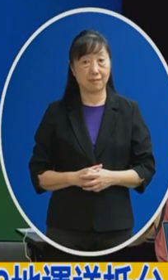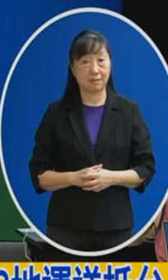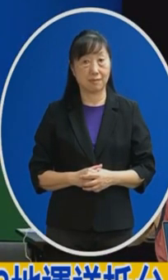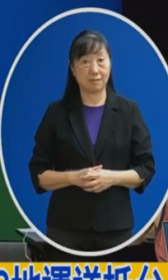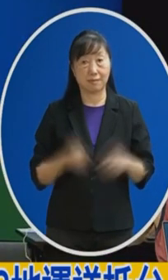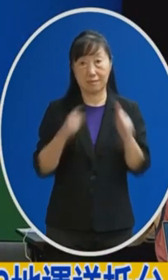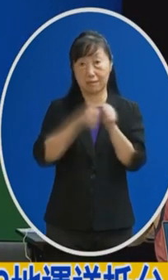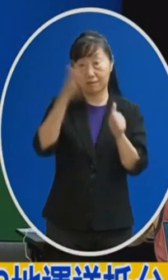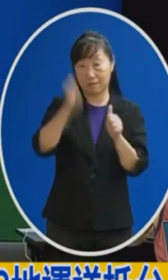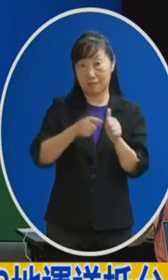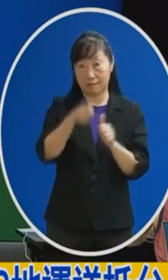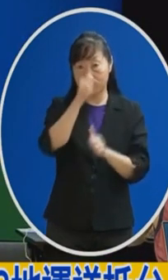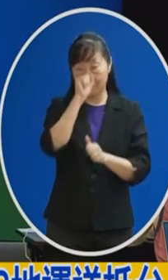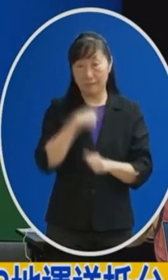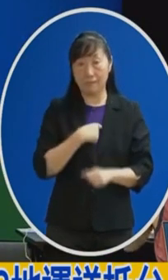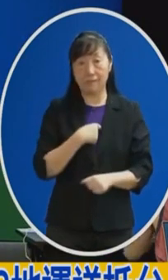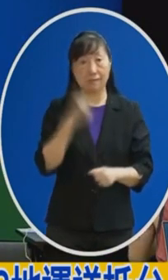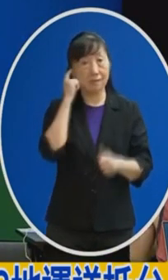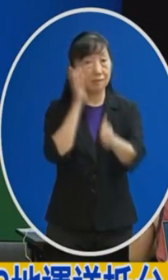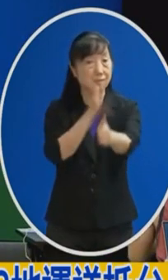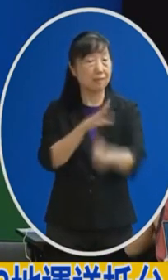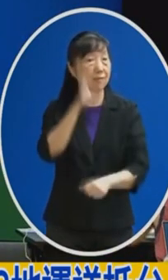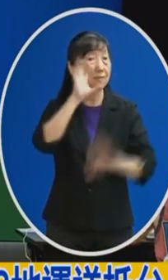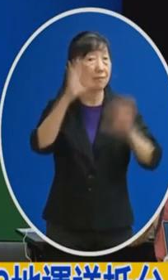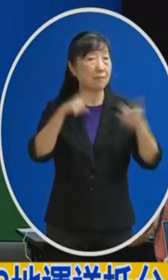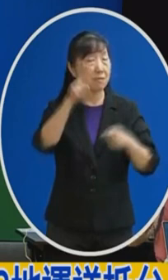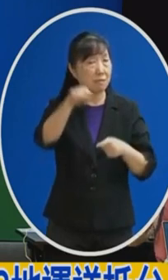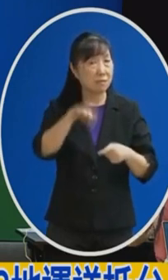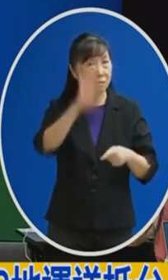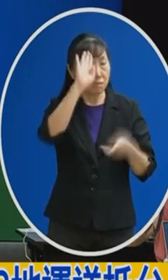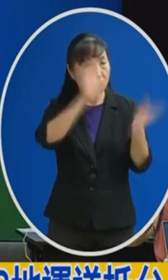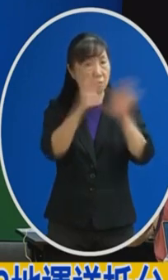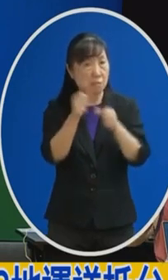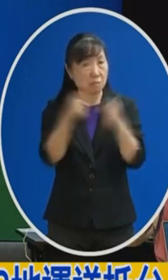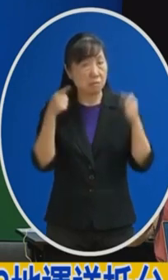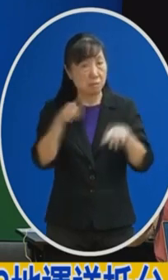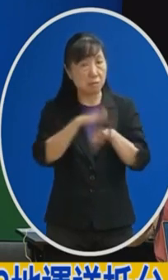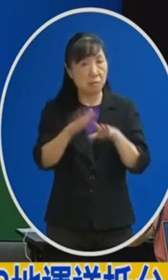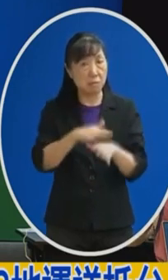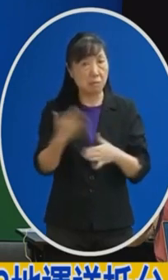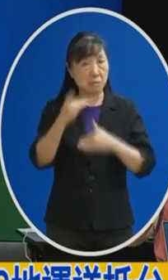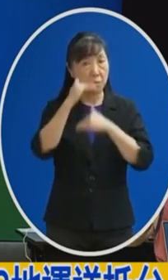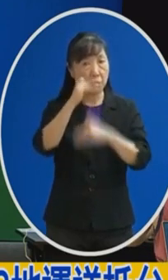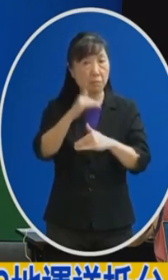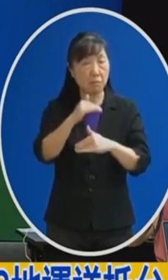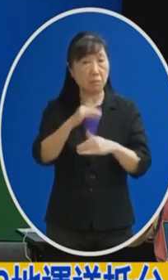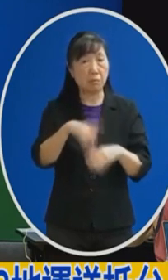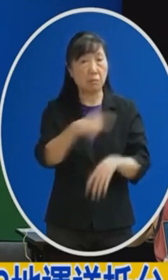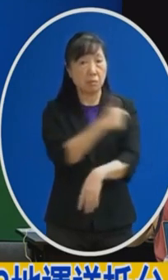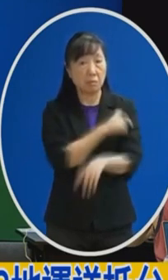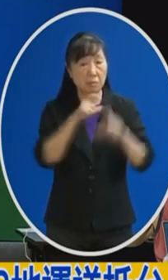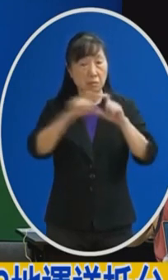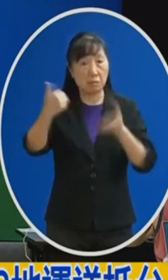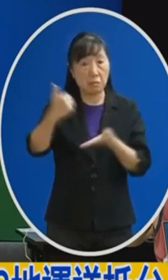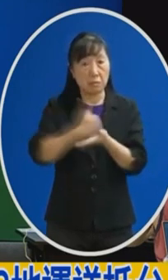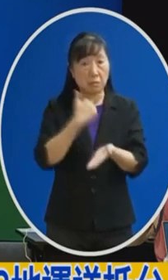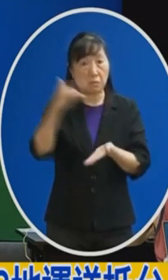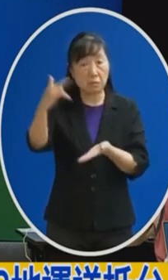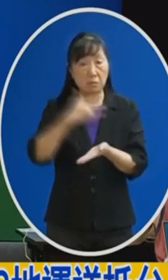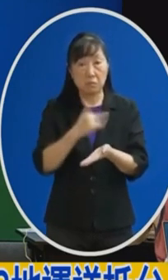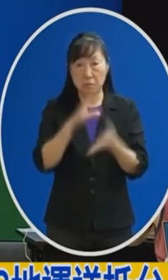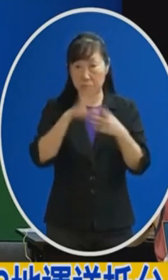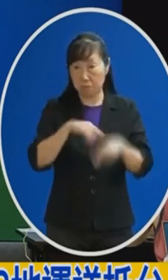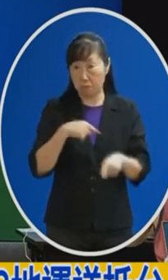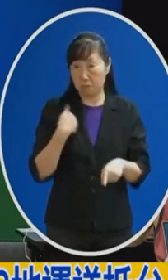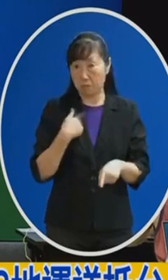副指挥官好，想请教泰国目前疫情紧绷，有传出要限制疫苗的出口，那想请问目前有接获消息或是通知吗？我们预计